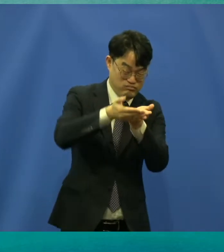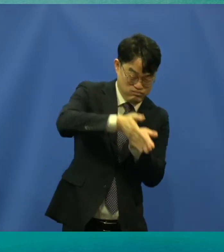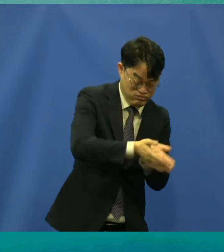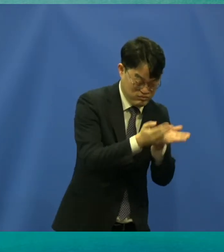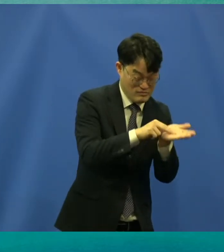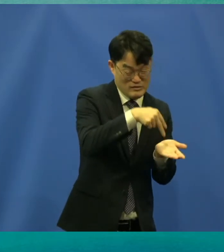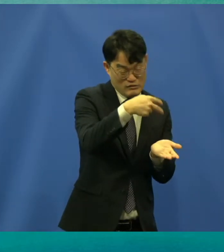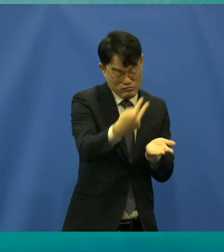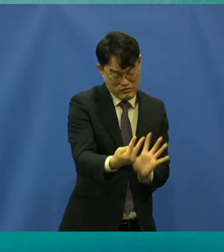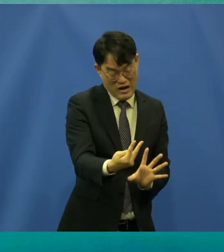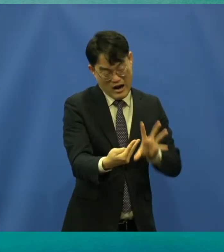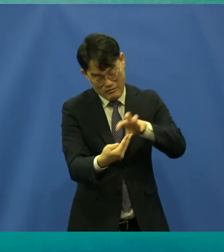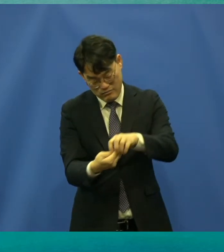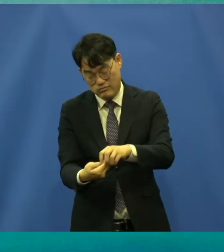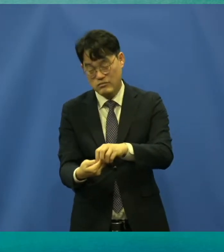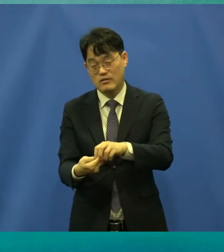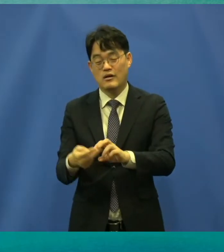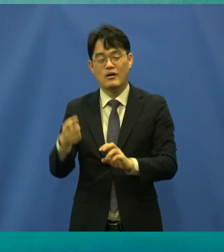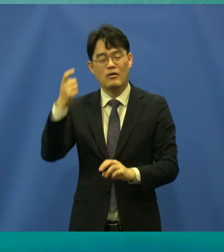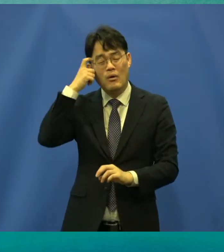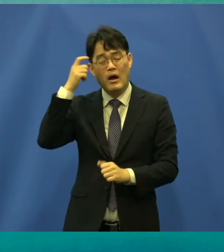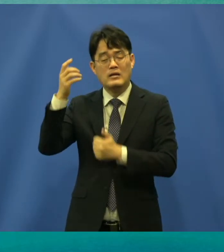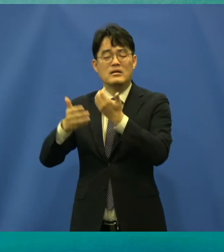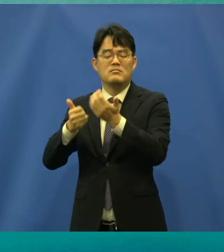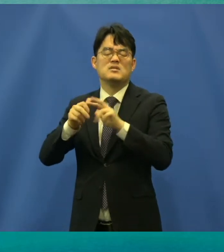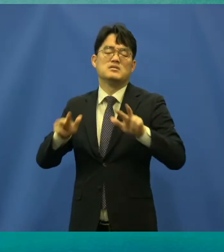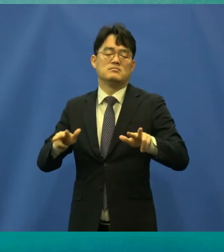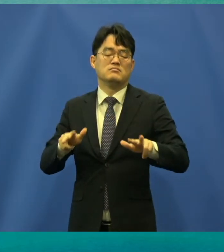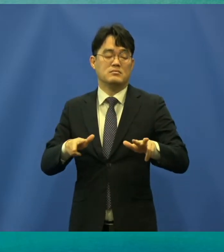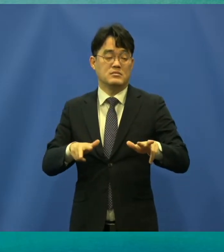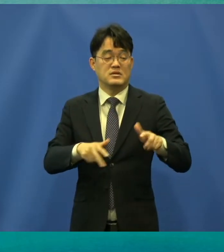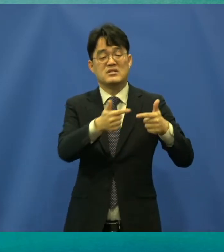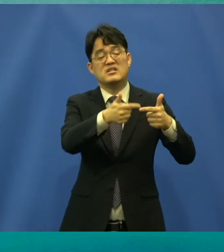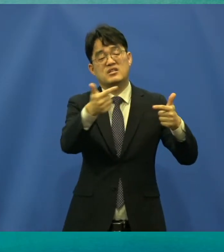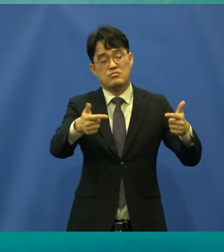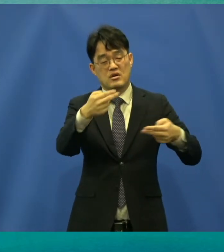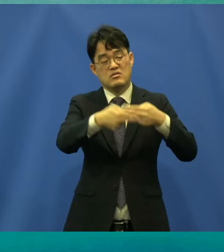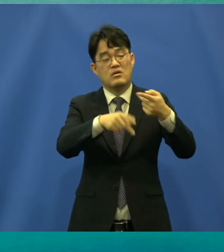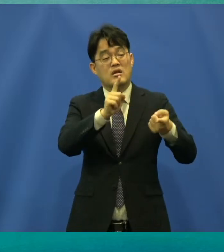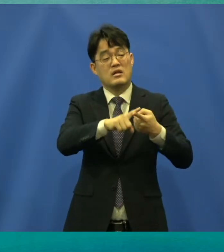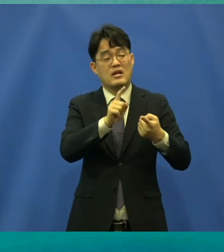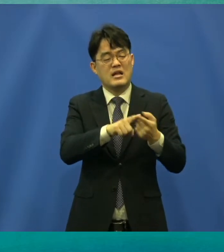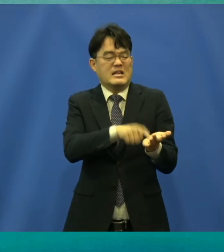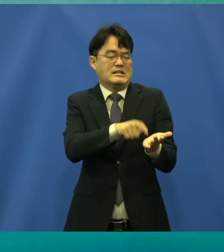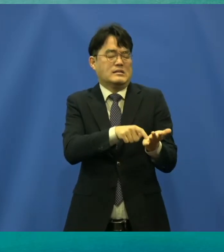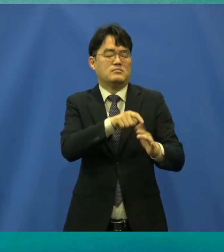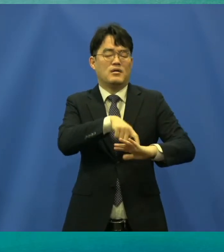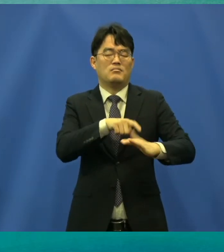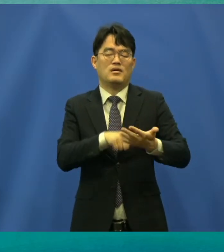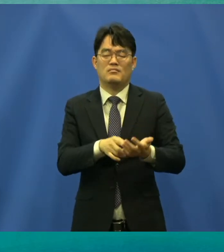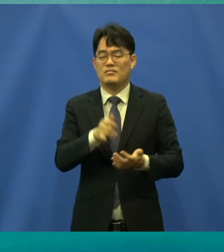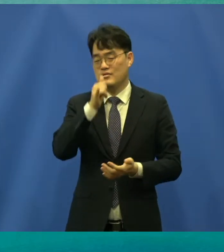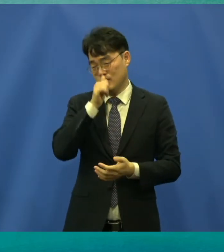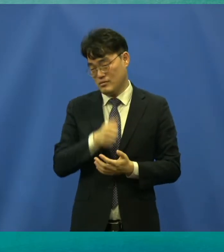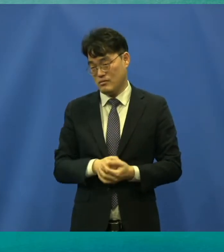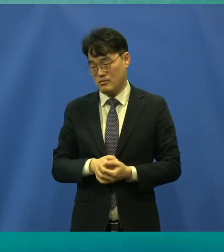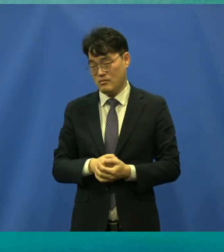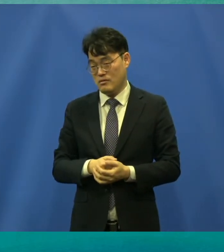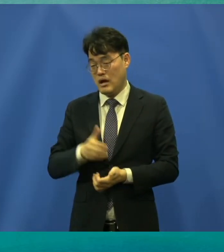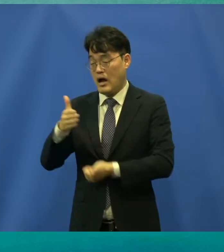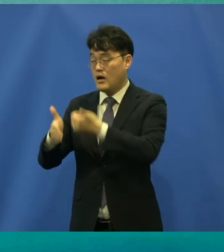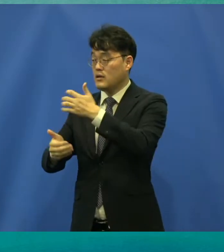중요한 것은 하나님의 시간표입니다. 요나는 그 심판의 메시지를 들고 가야 할 사람이 고집을 피워 시간을 끌고 있는